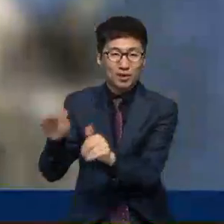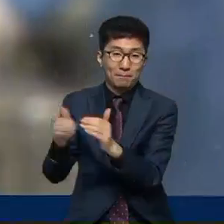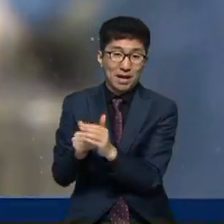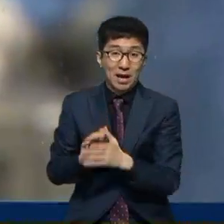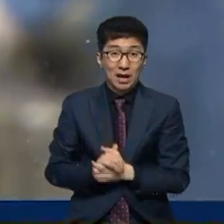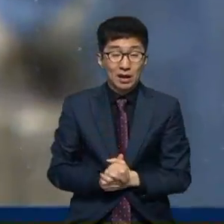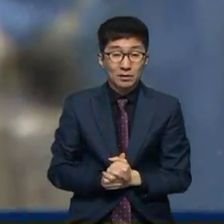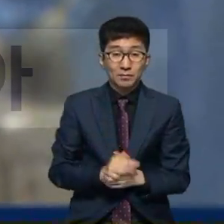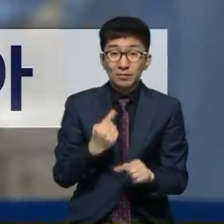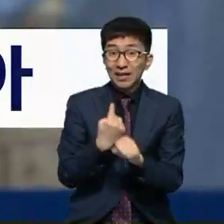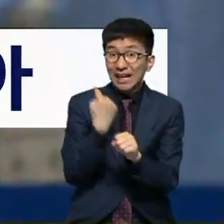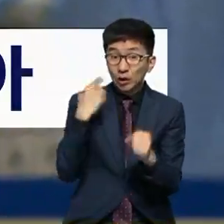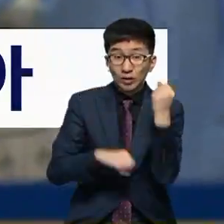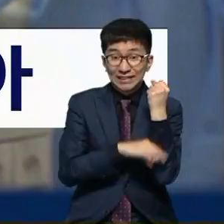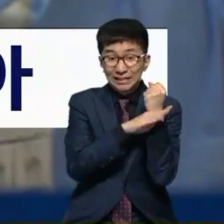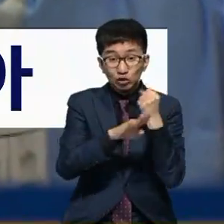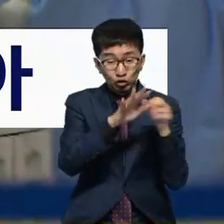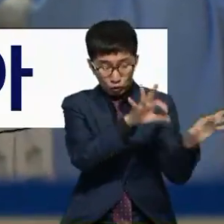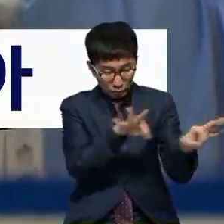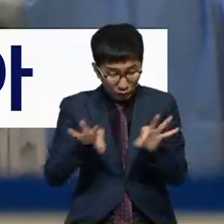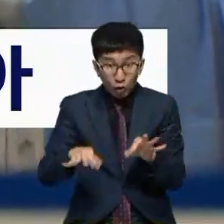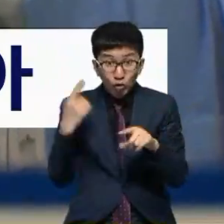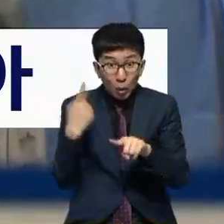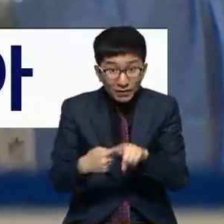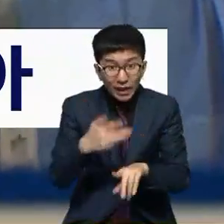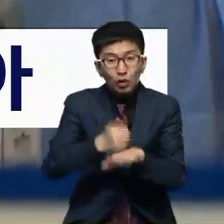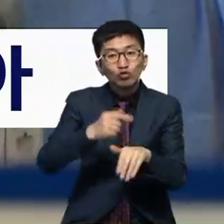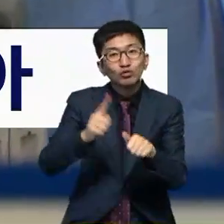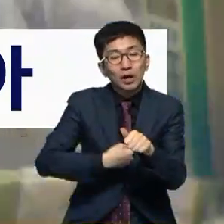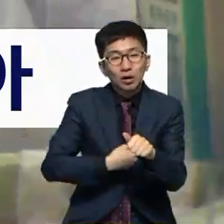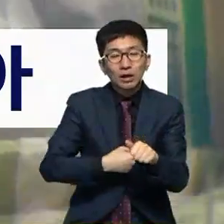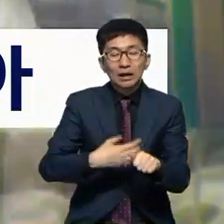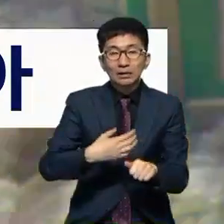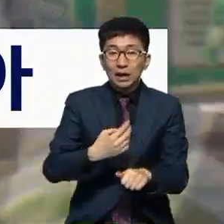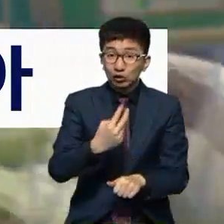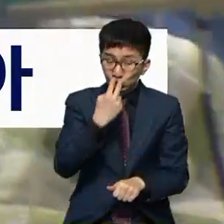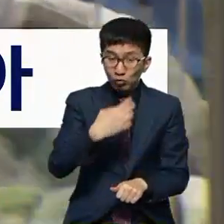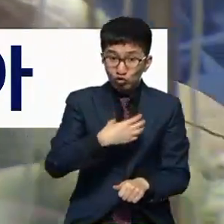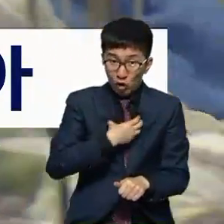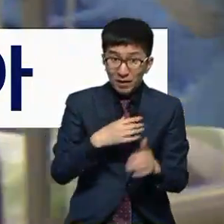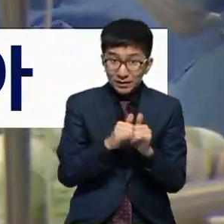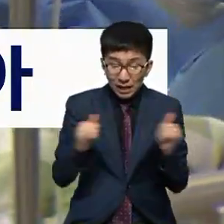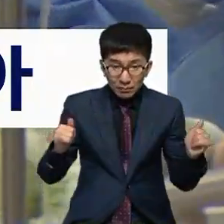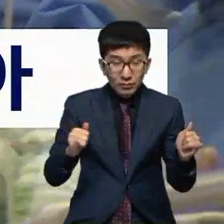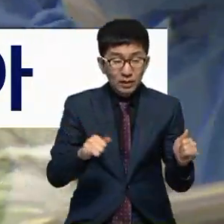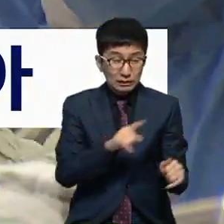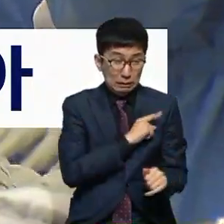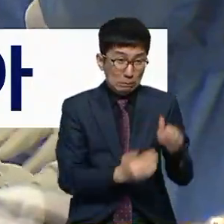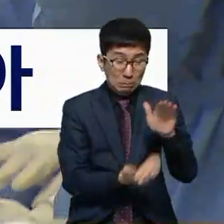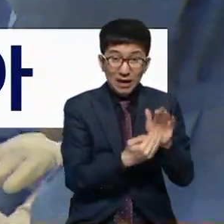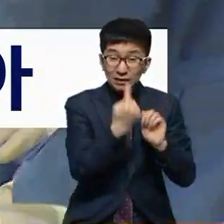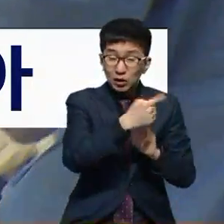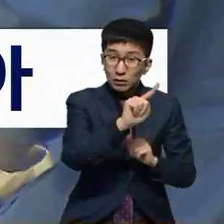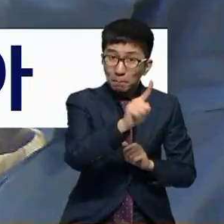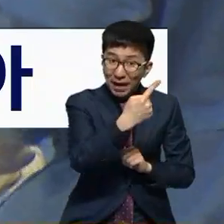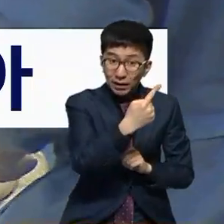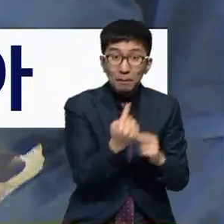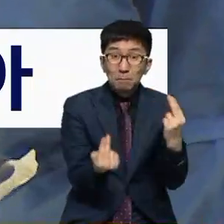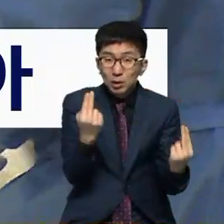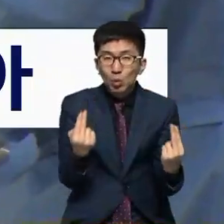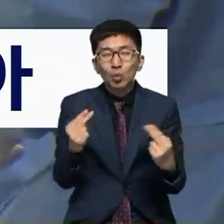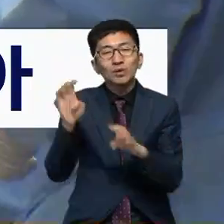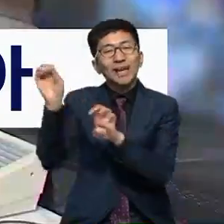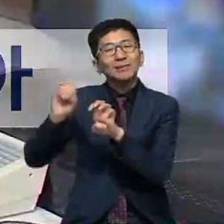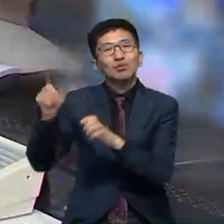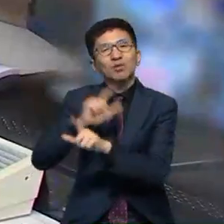말과 같은 기준을 적용하면 위중증 환자는 역대 최다였던 1,151명보다 40% 넘게 많은